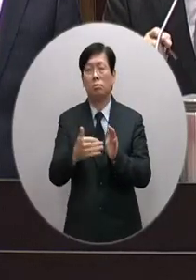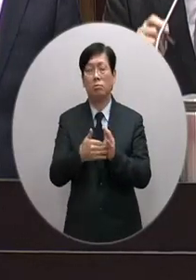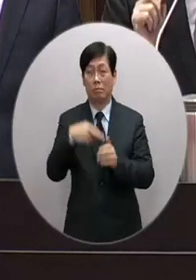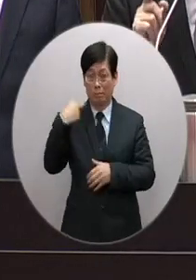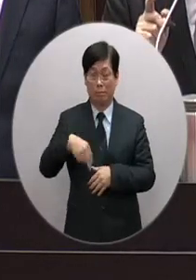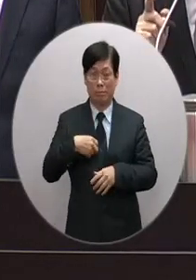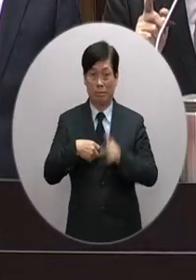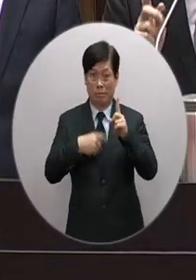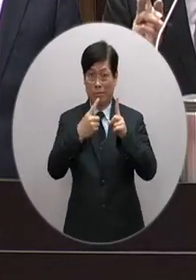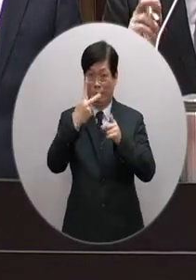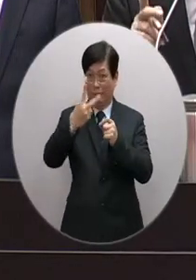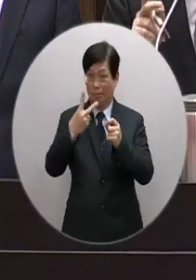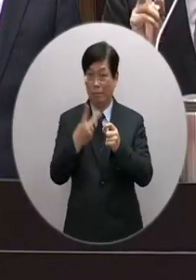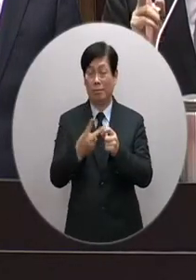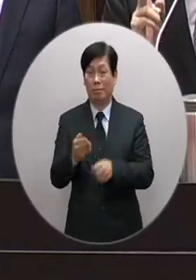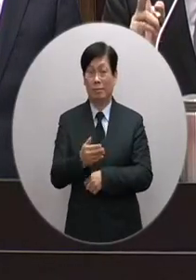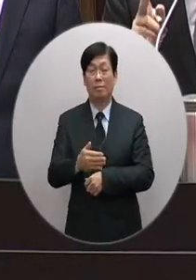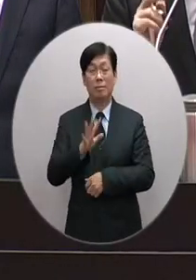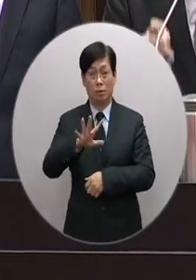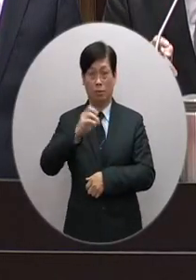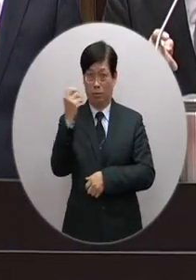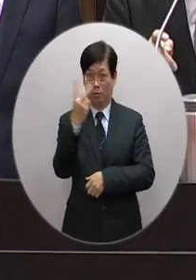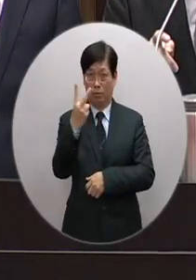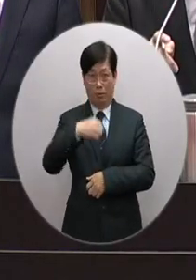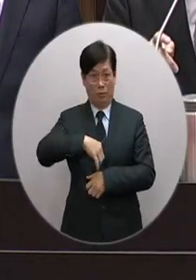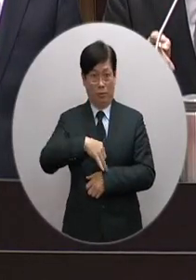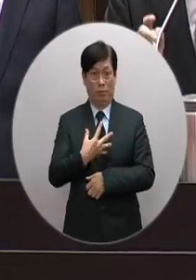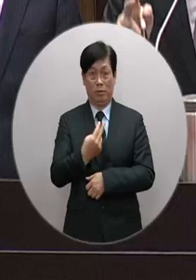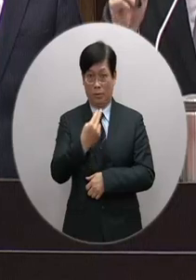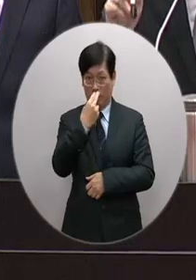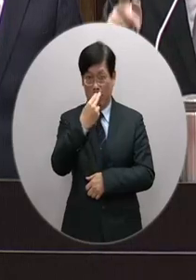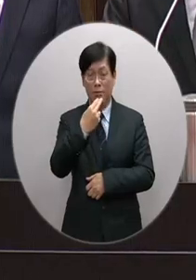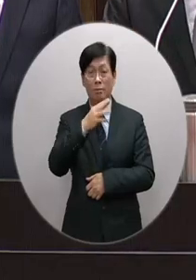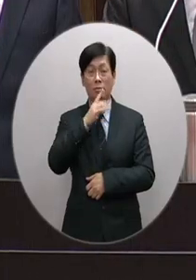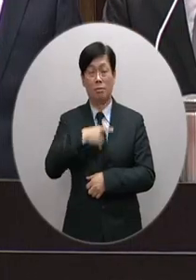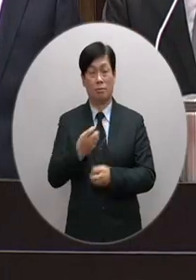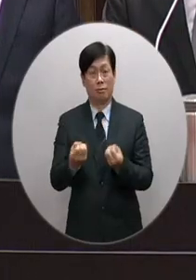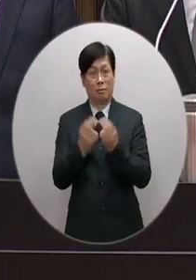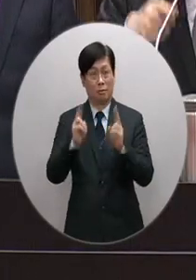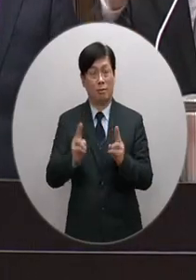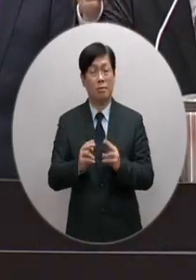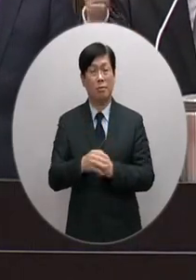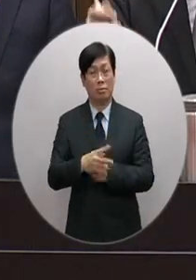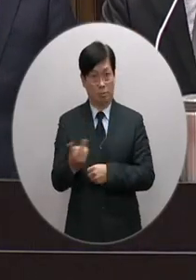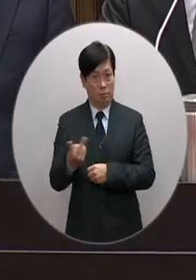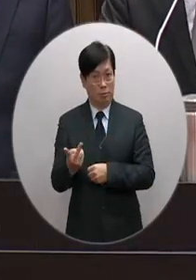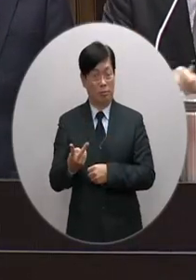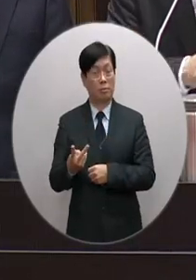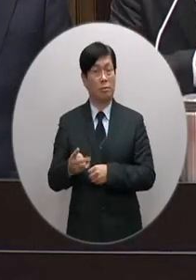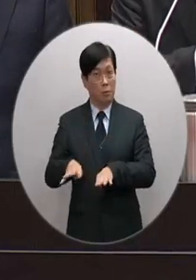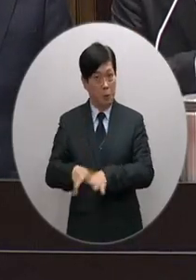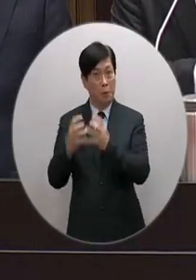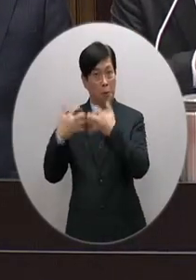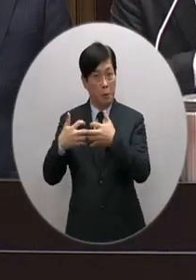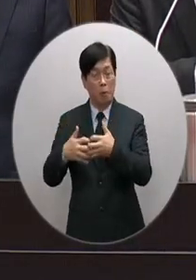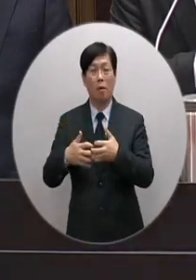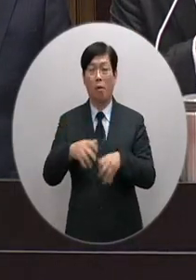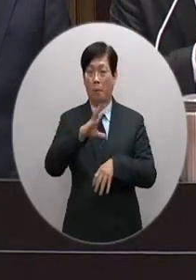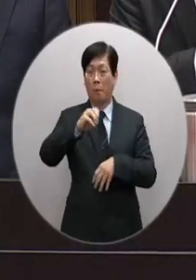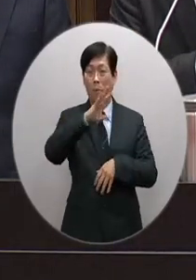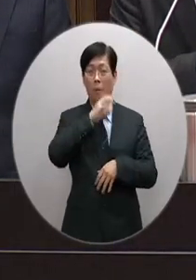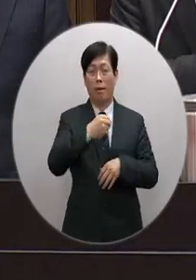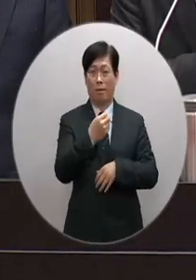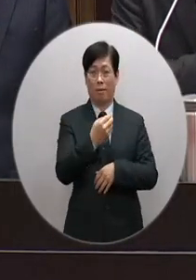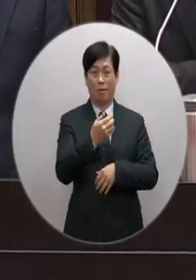在112年左右，我们就有2座的天然气。那两座天然气发电的之后呢，当然就会说减